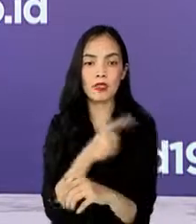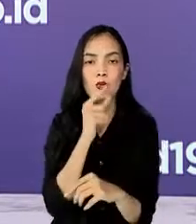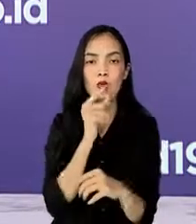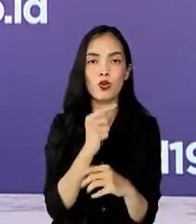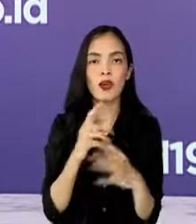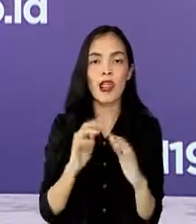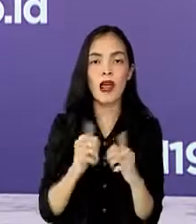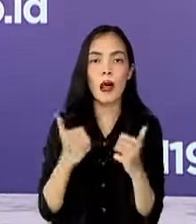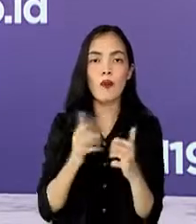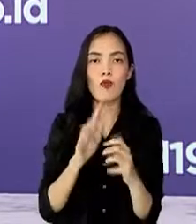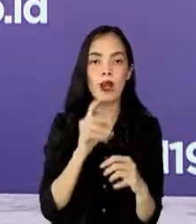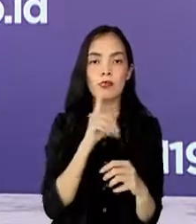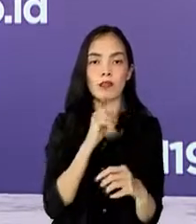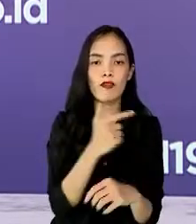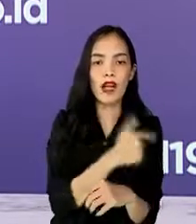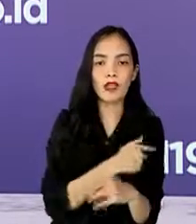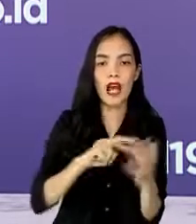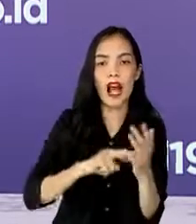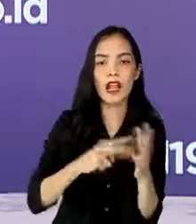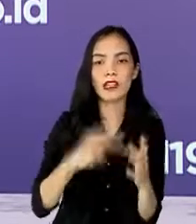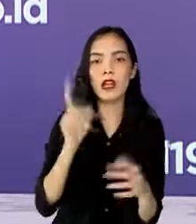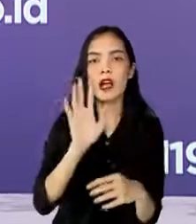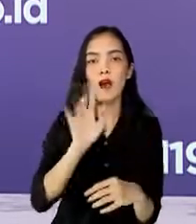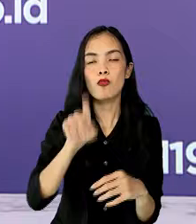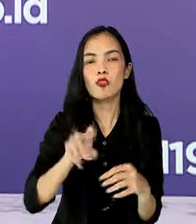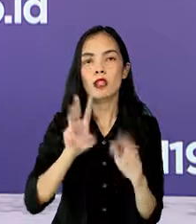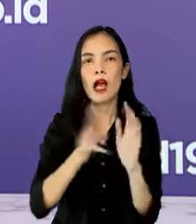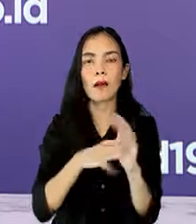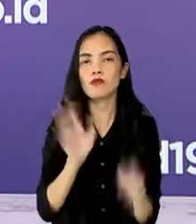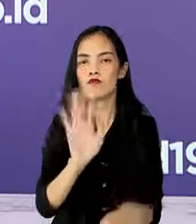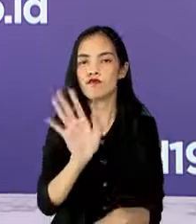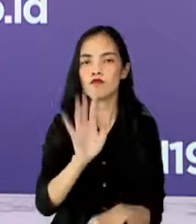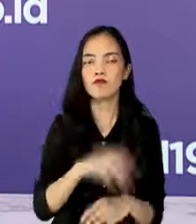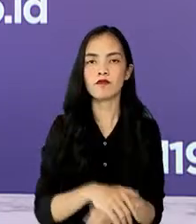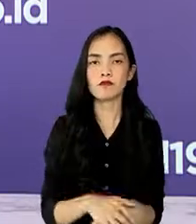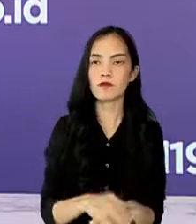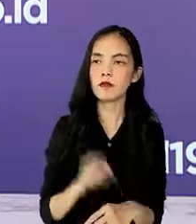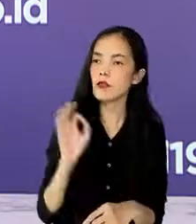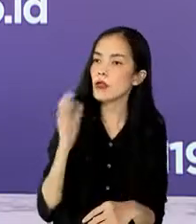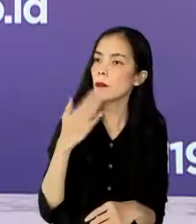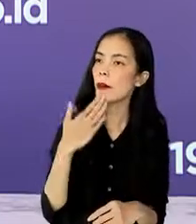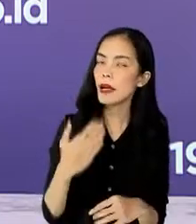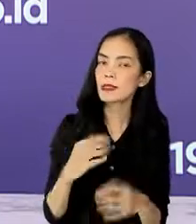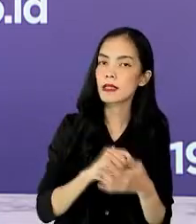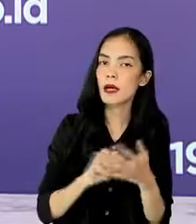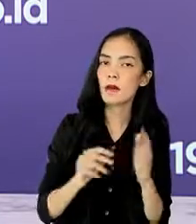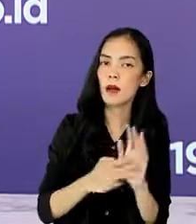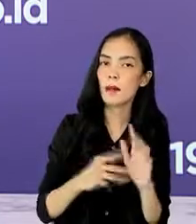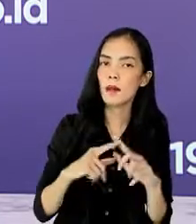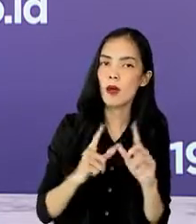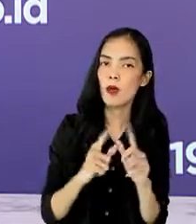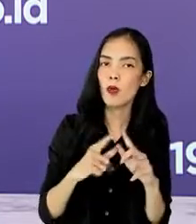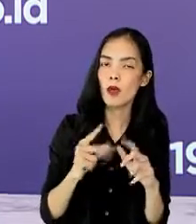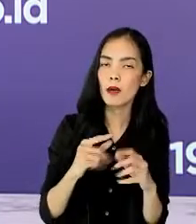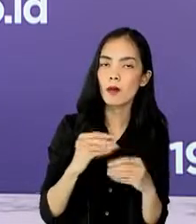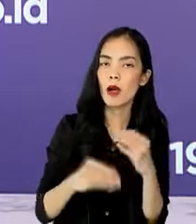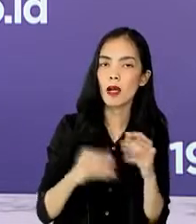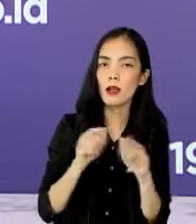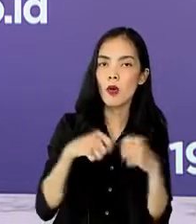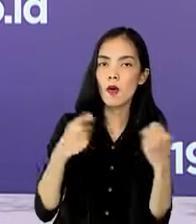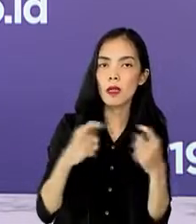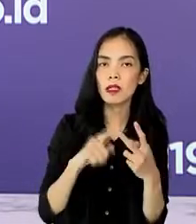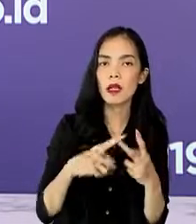terima kasih terima kasih Profesor tanyaan kedua dari mawar Kusuma harian Kompas dan